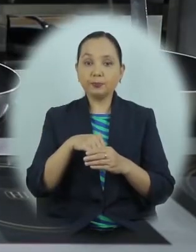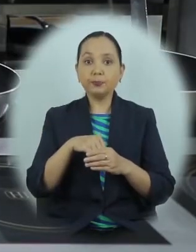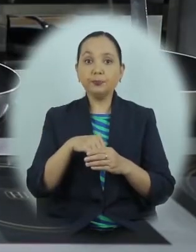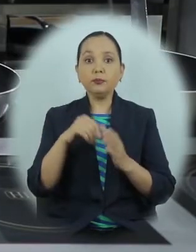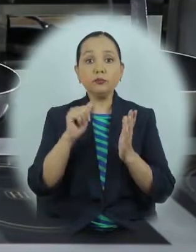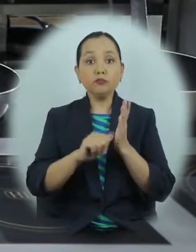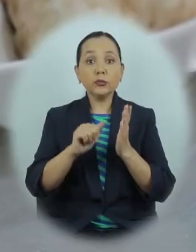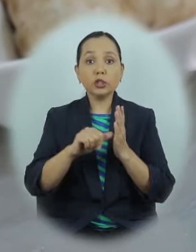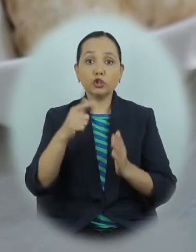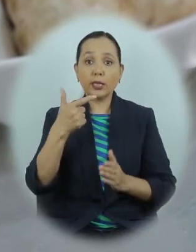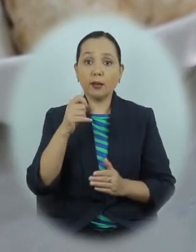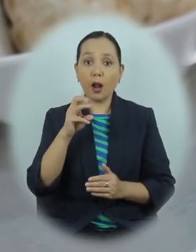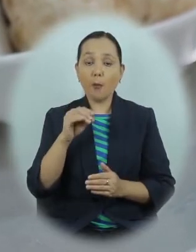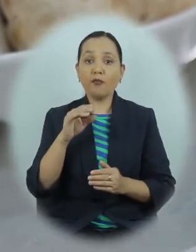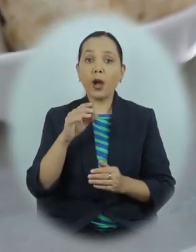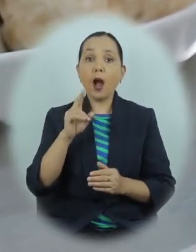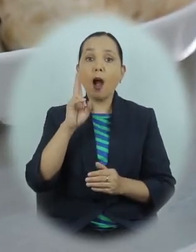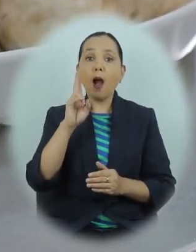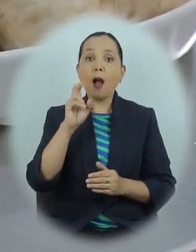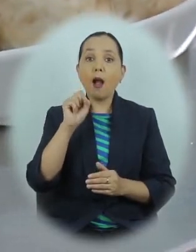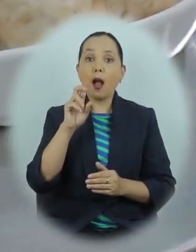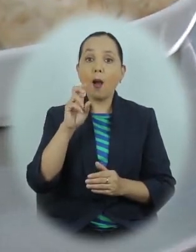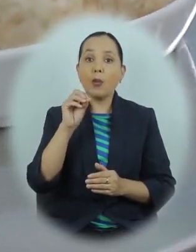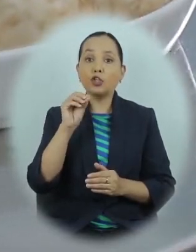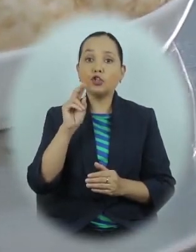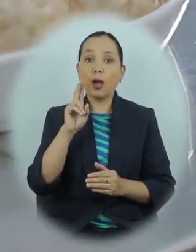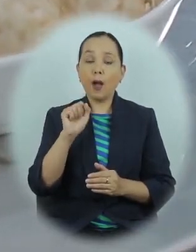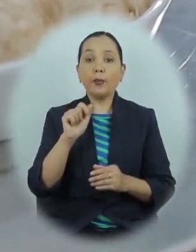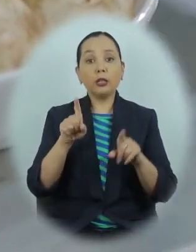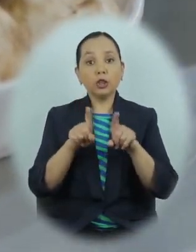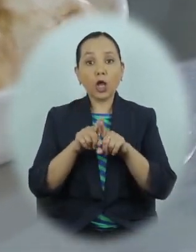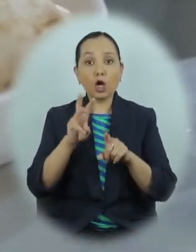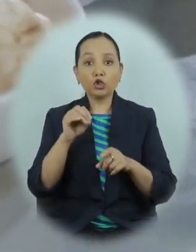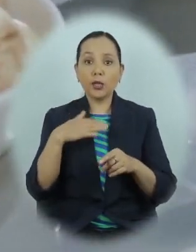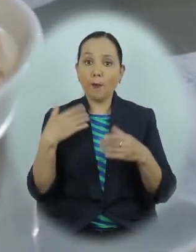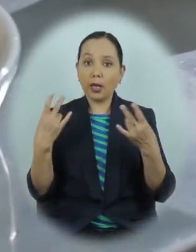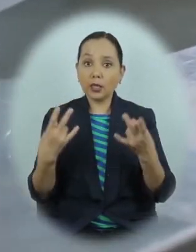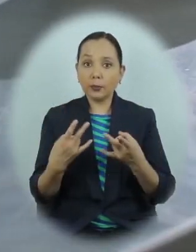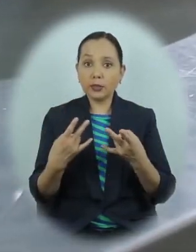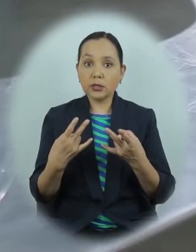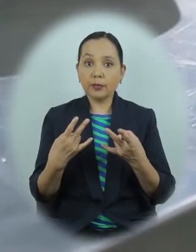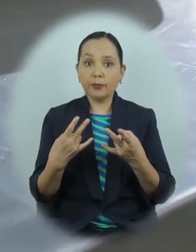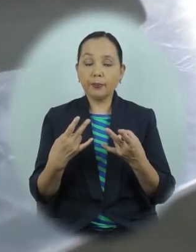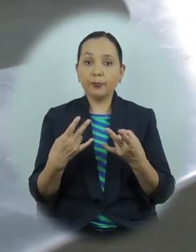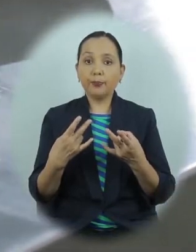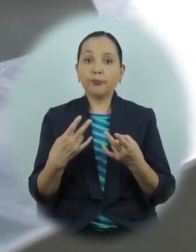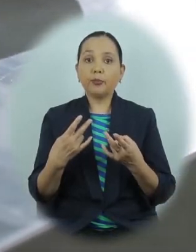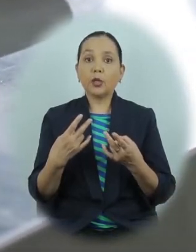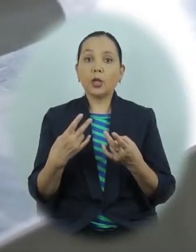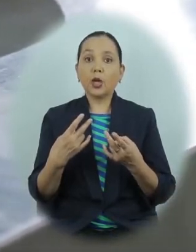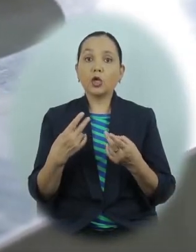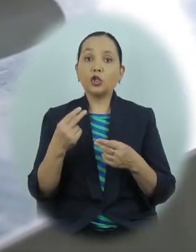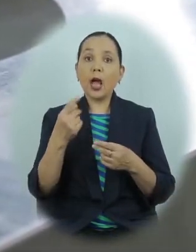60 граммов кабачка также нам понадобится зубчик